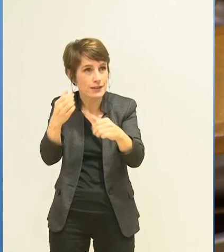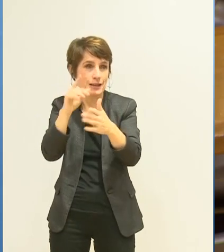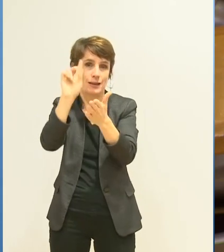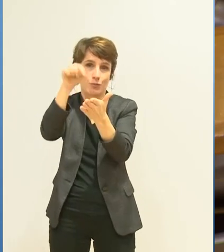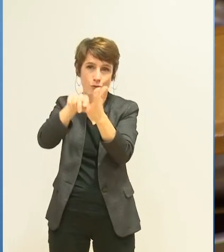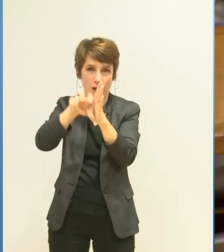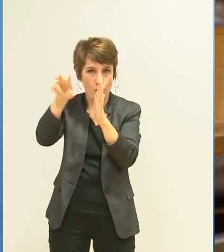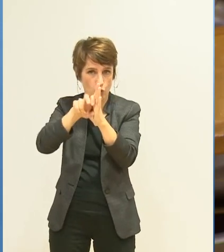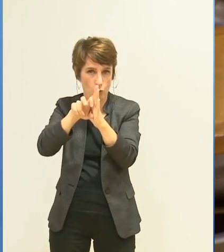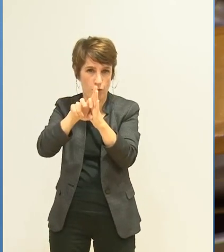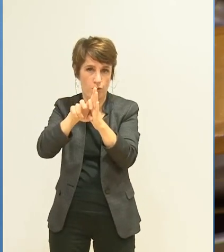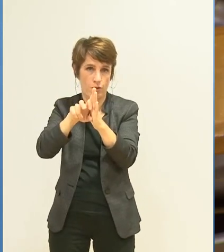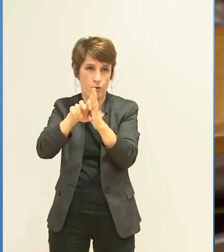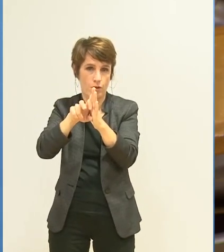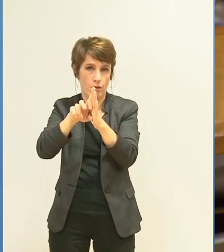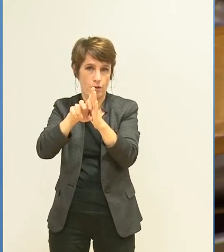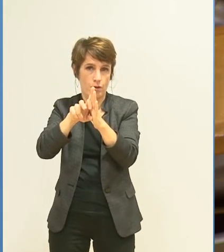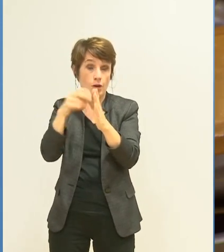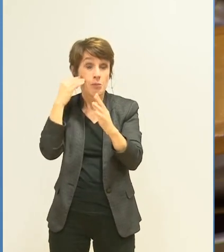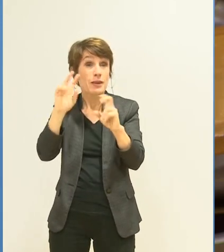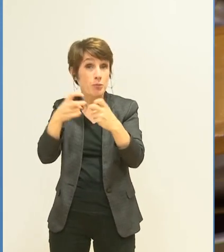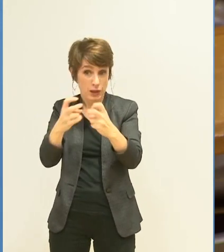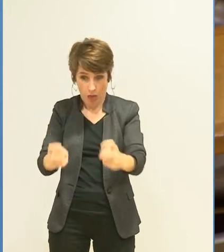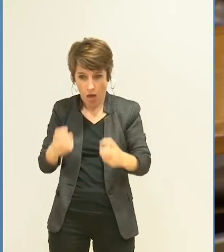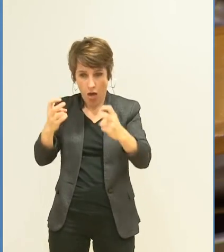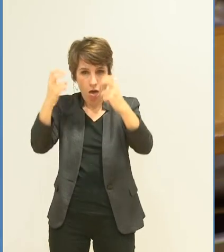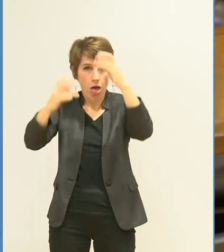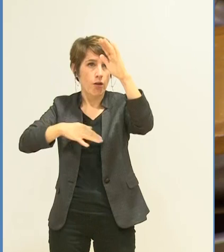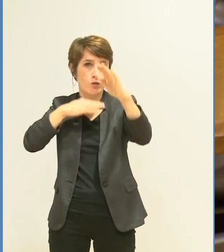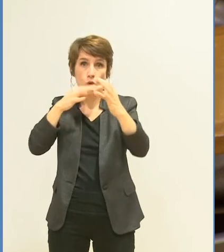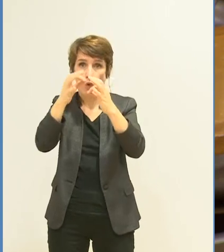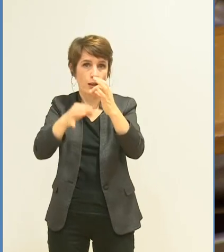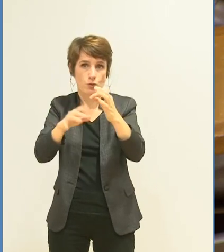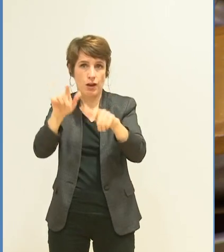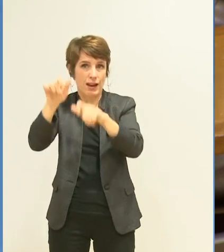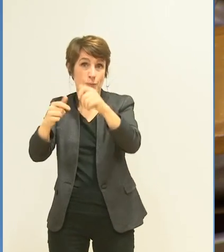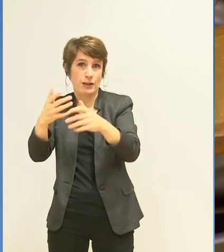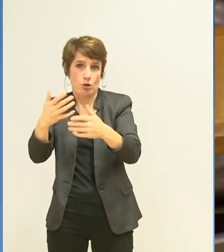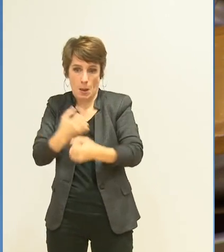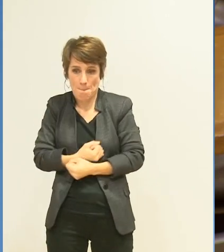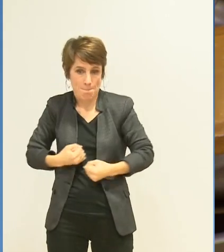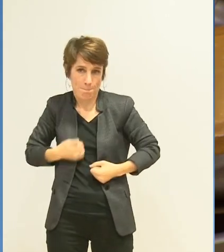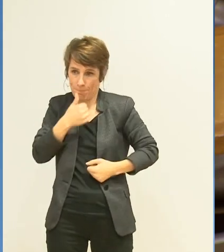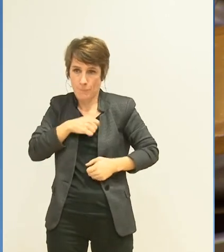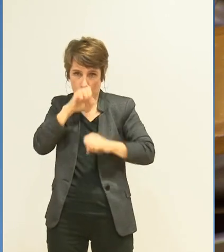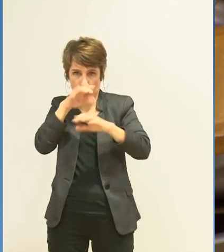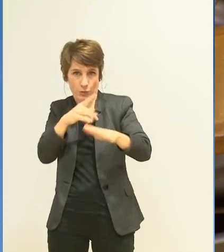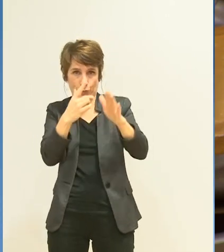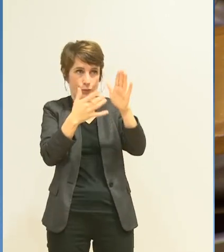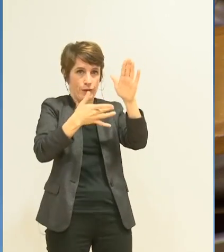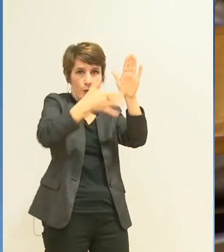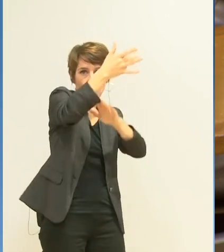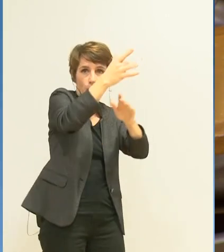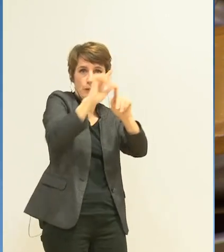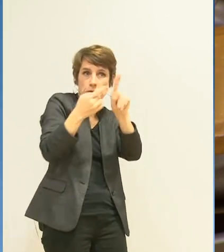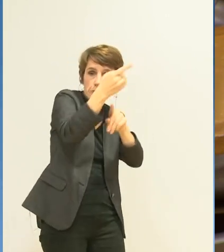lieu d'en être chassés par des coûts de logement trop important donc nos objectifs qui sont déclinés dans spe